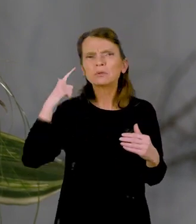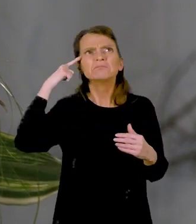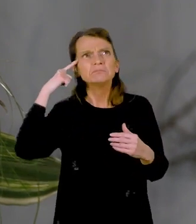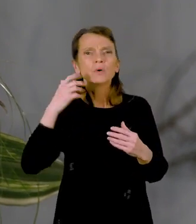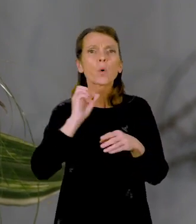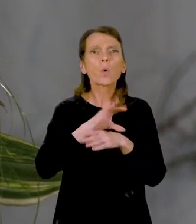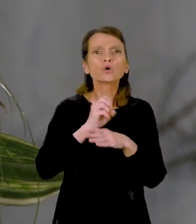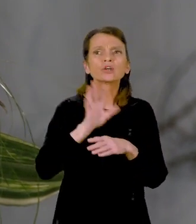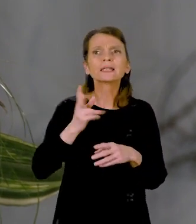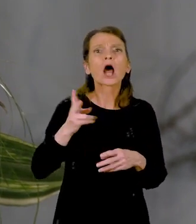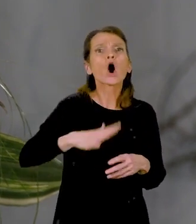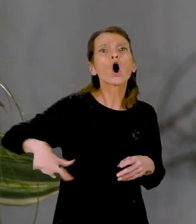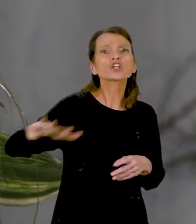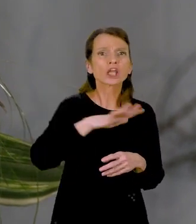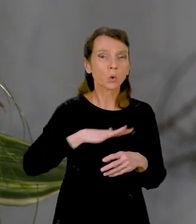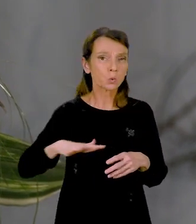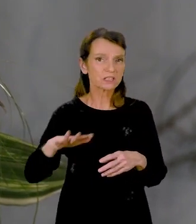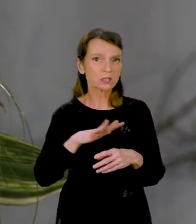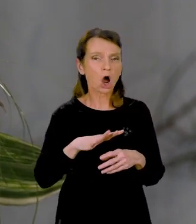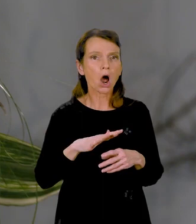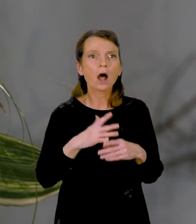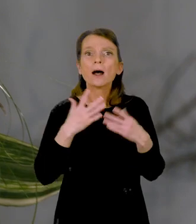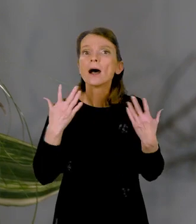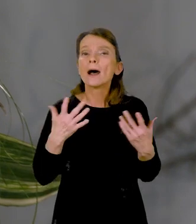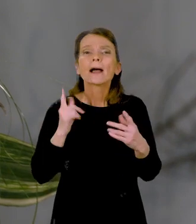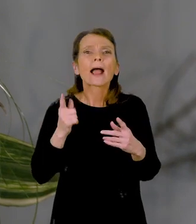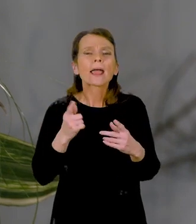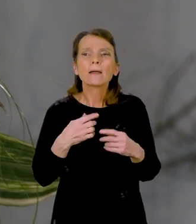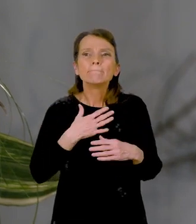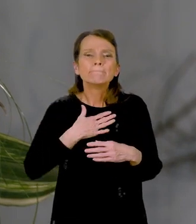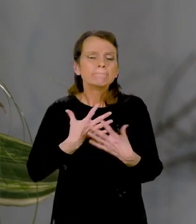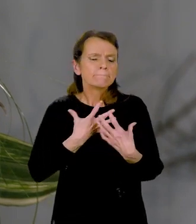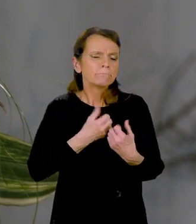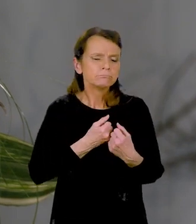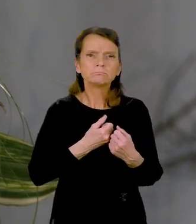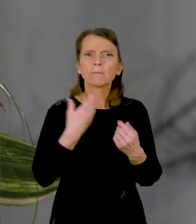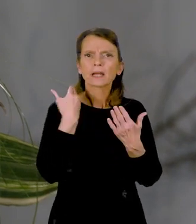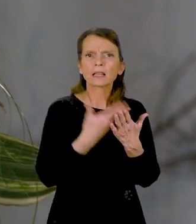Kočevsko. Vodila jih je predvsem predanost znanosti, umetnosti in kulturi.